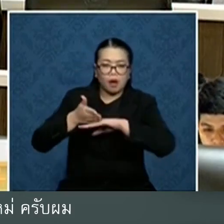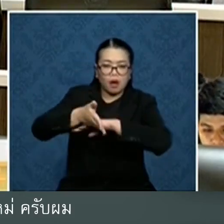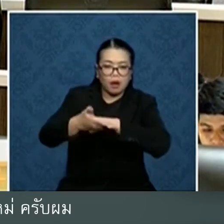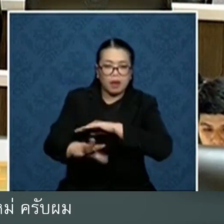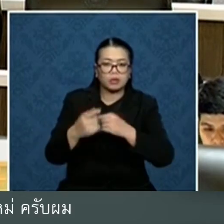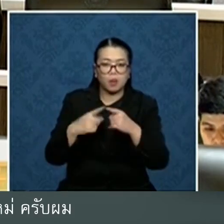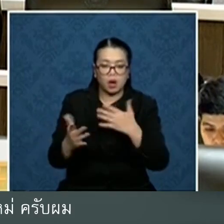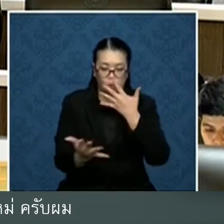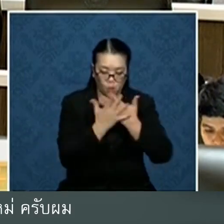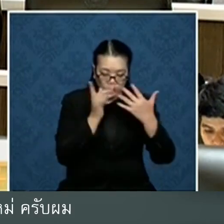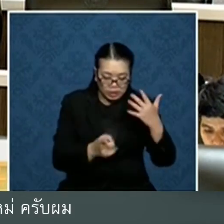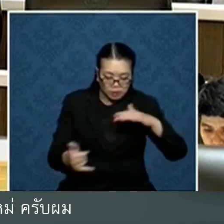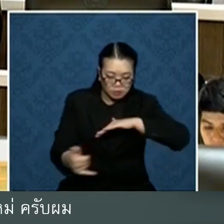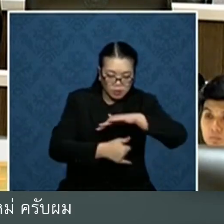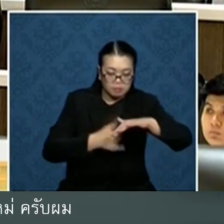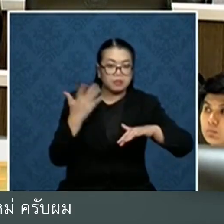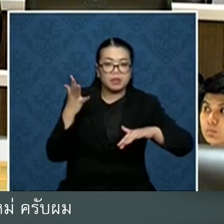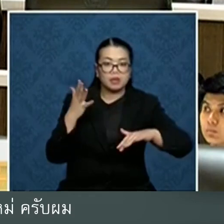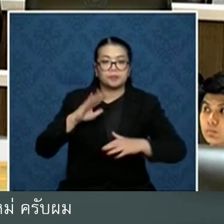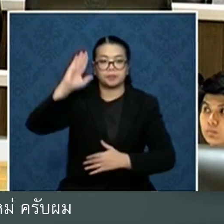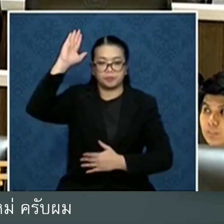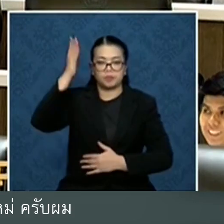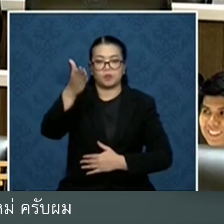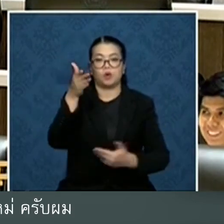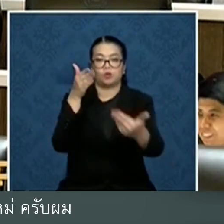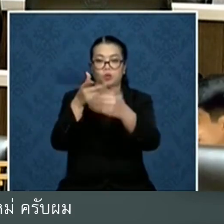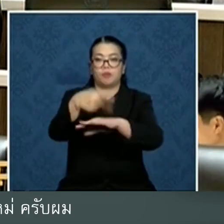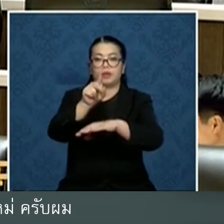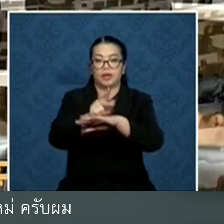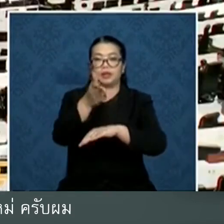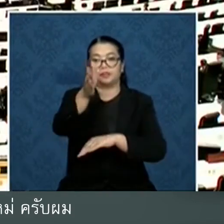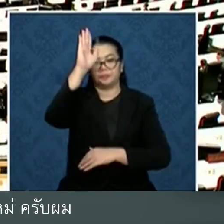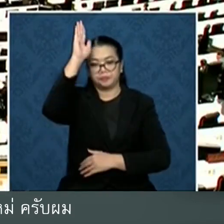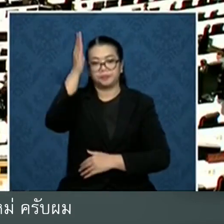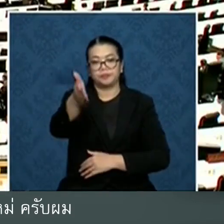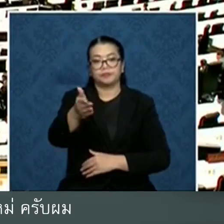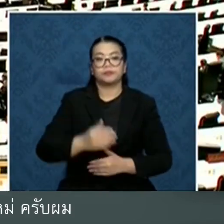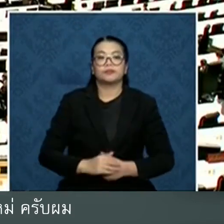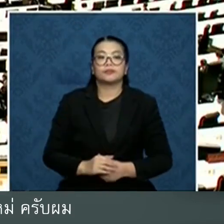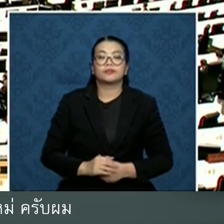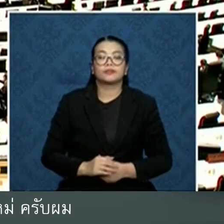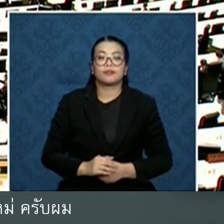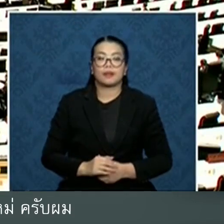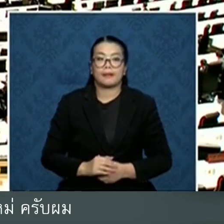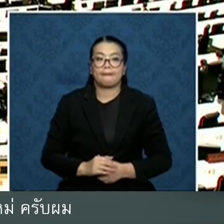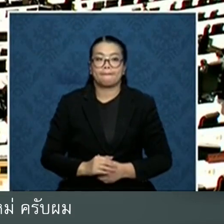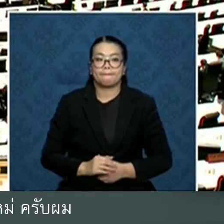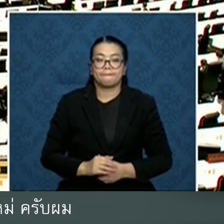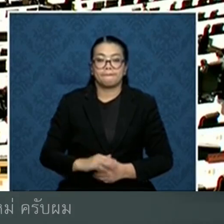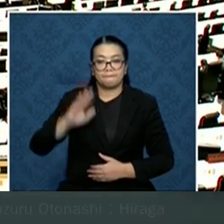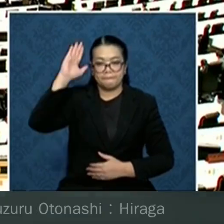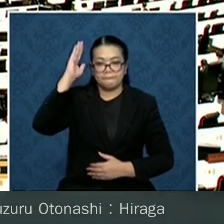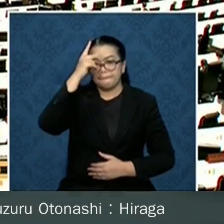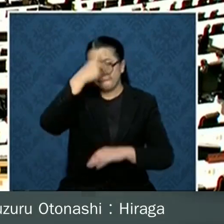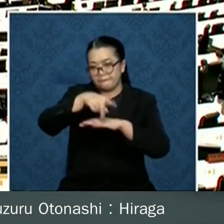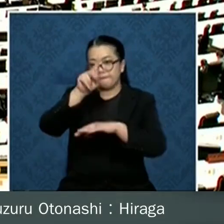เดียวท่านประธานครับผมขอประทงท่านประธานฮะท่านประธานที่